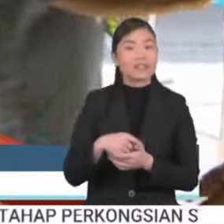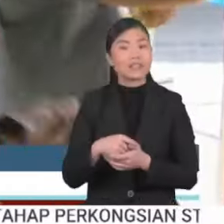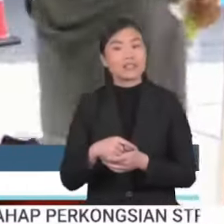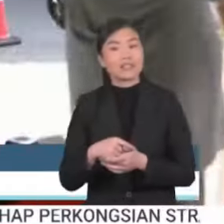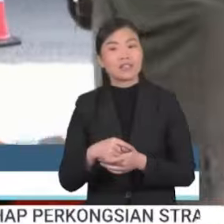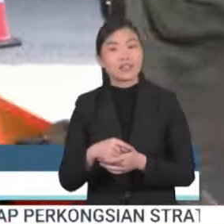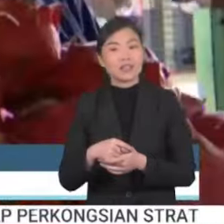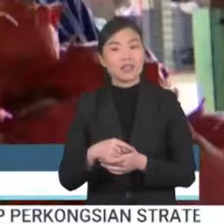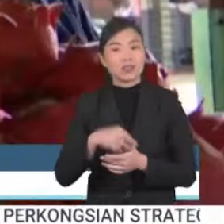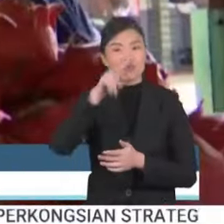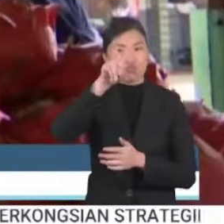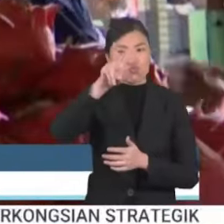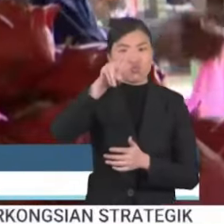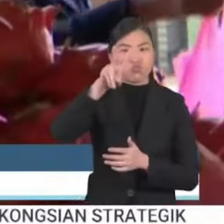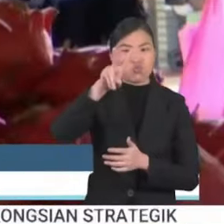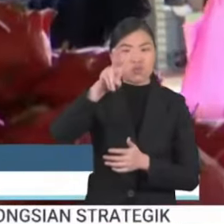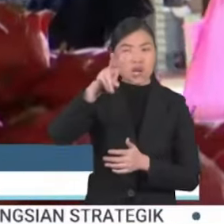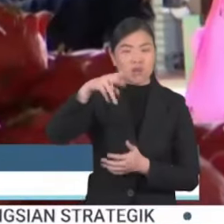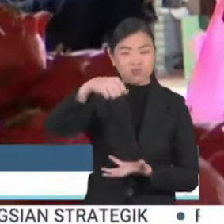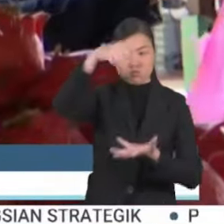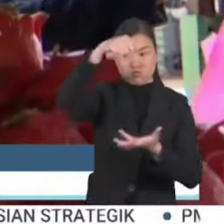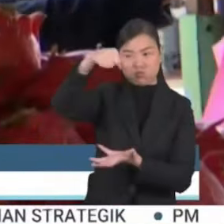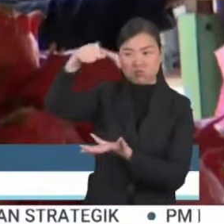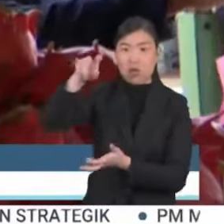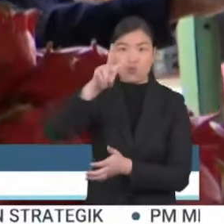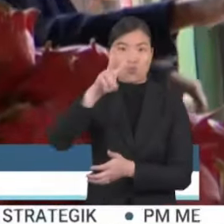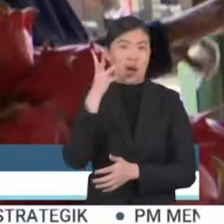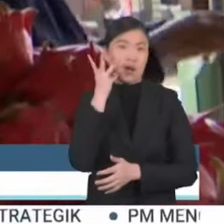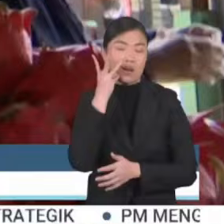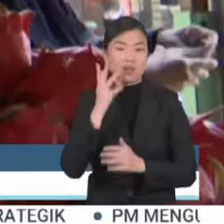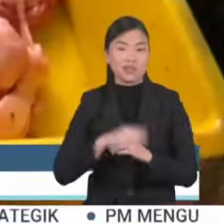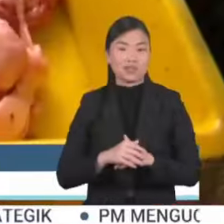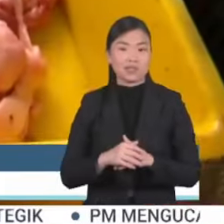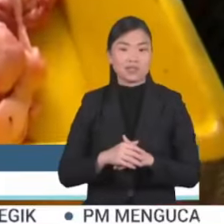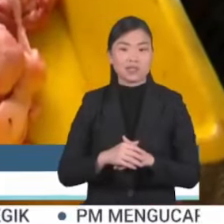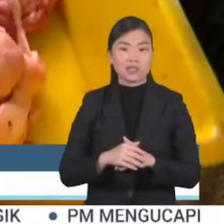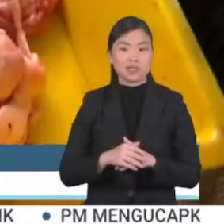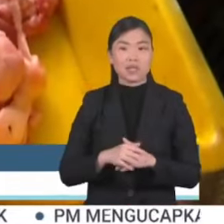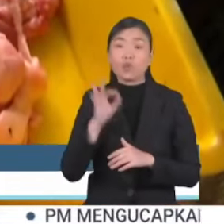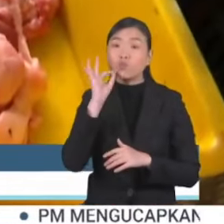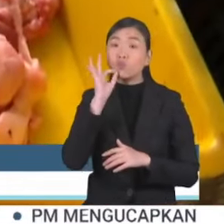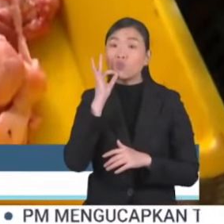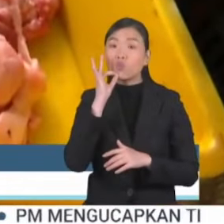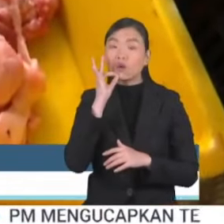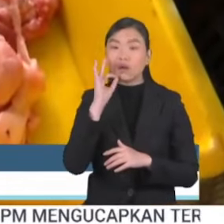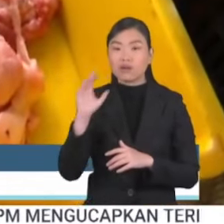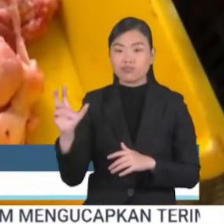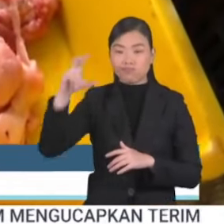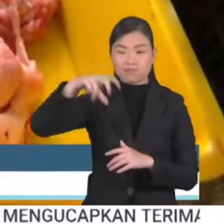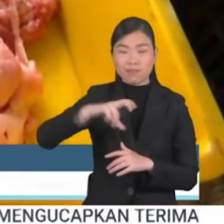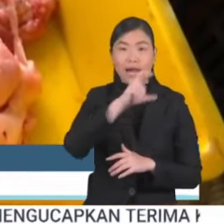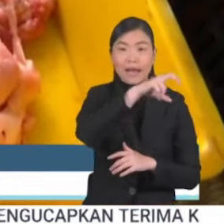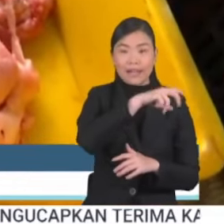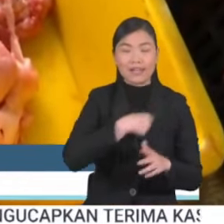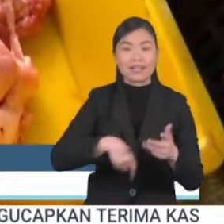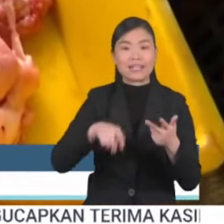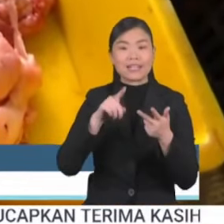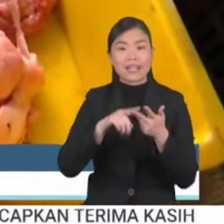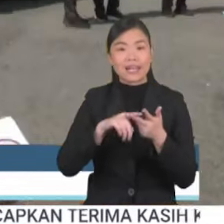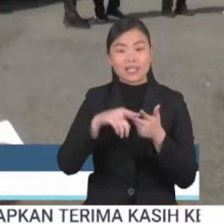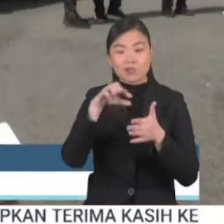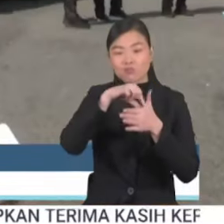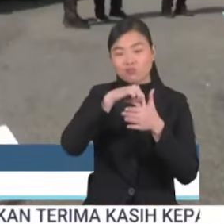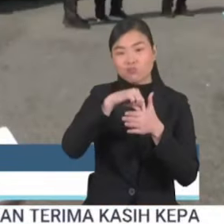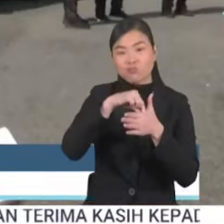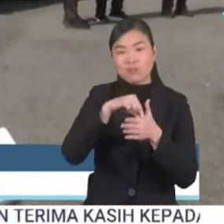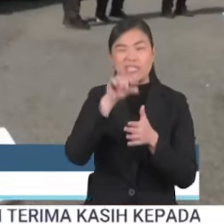dua kampit ni. Buah naga RM10, sangat murah lah rasanya. Dan sikit daging. Satu